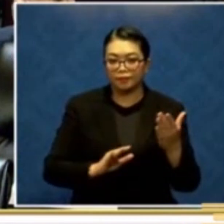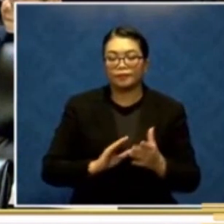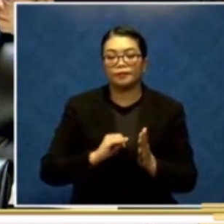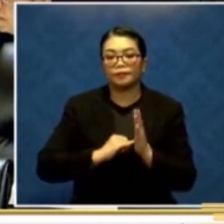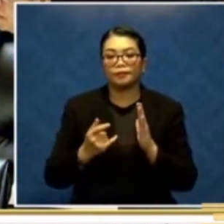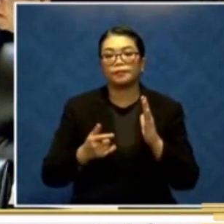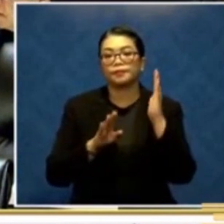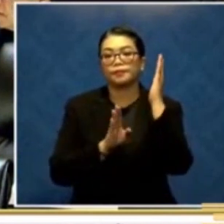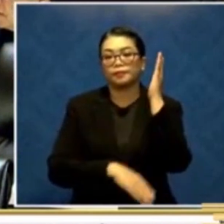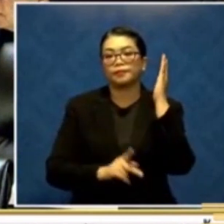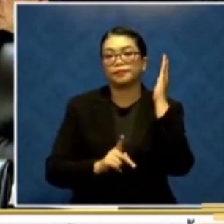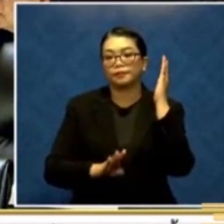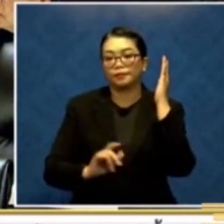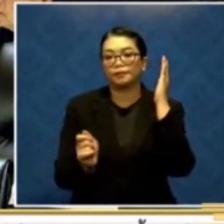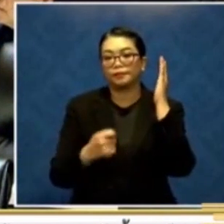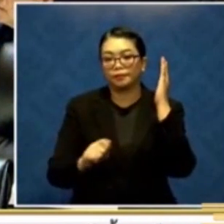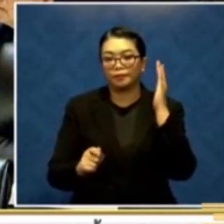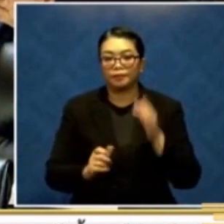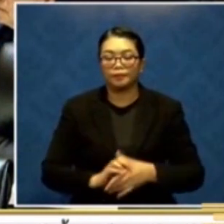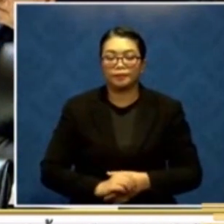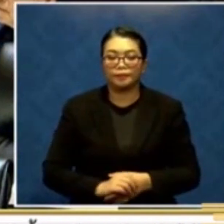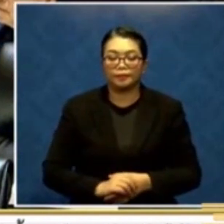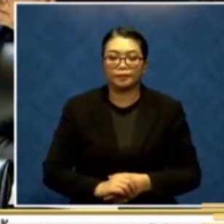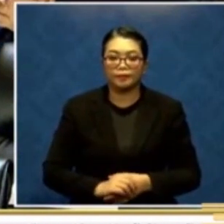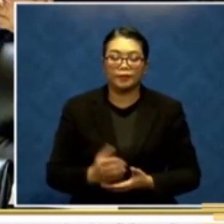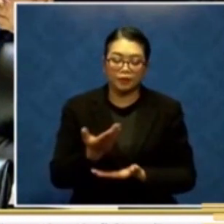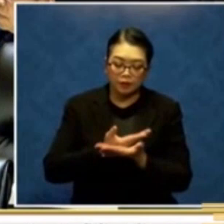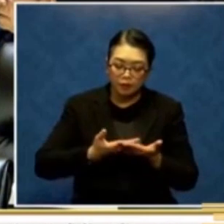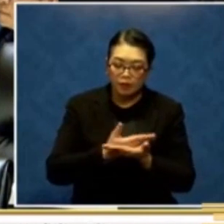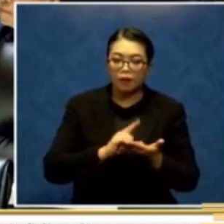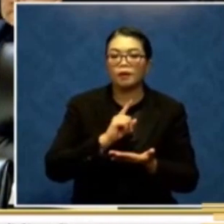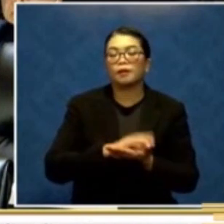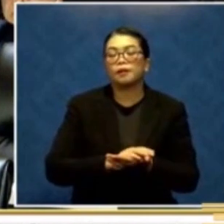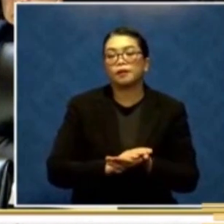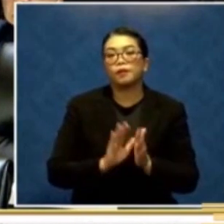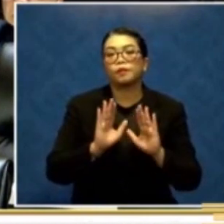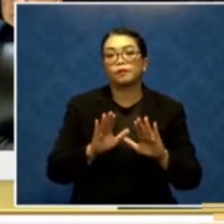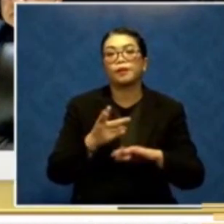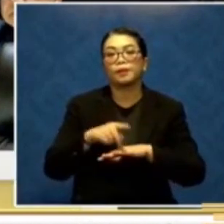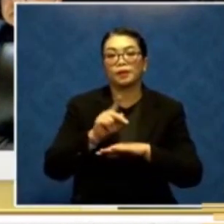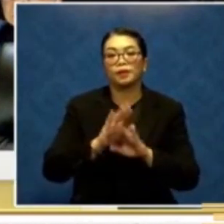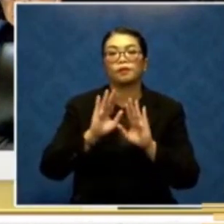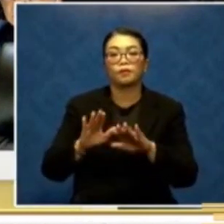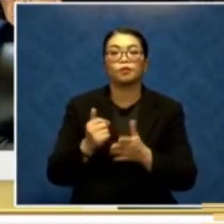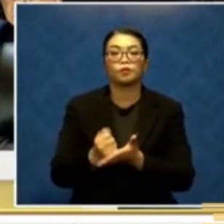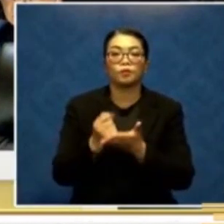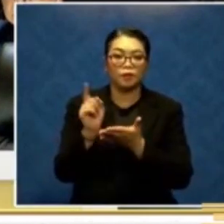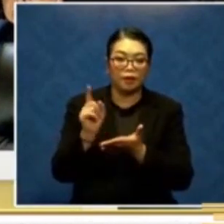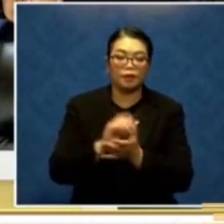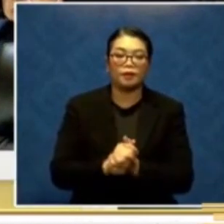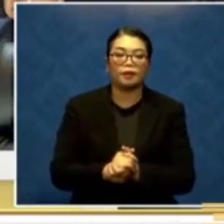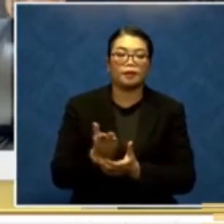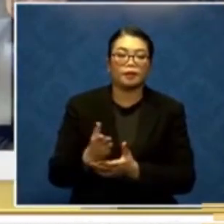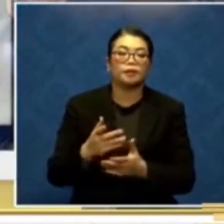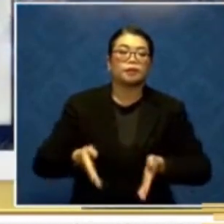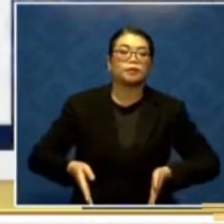ดกบี เขต 2 พักภจัยไทยมีเรื่องหารือต่ท่ประท่าน ดันี้เรื่องที่ 1. จุดบนจบถนน